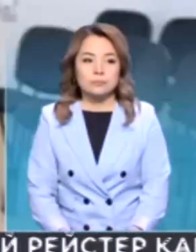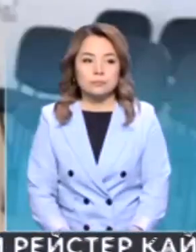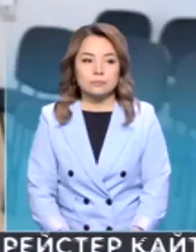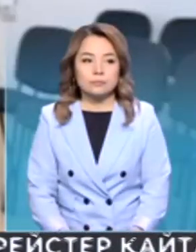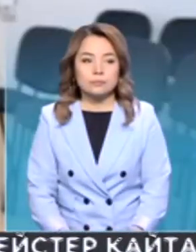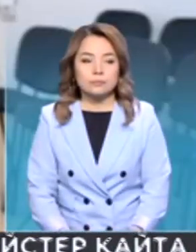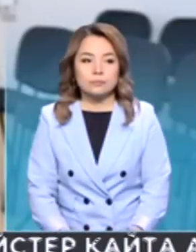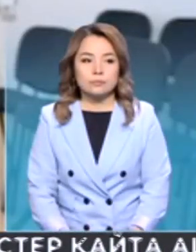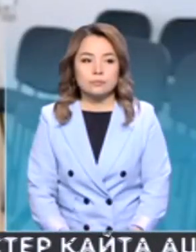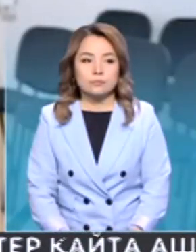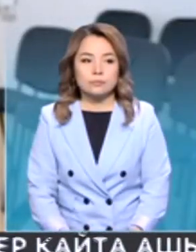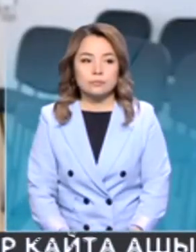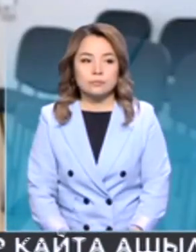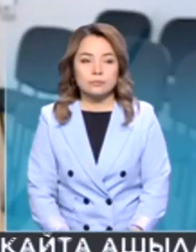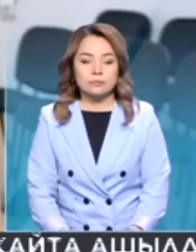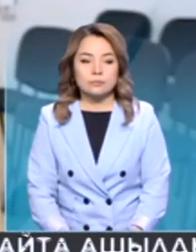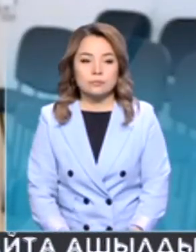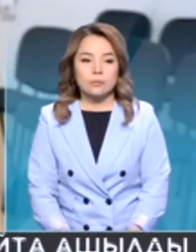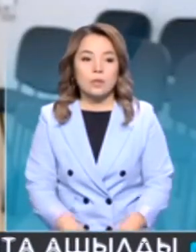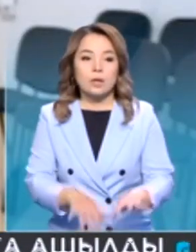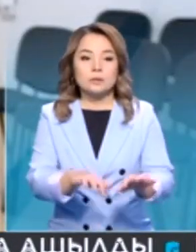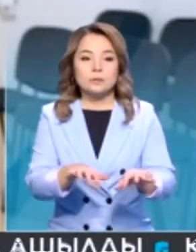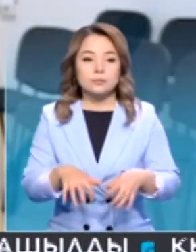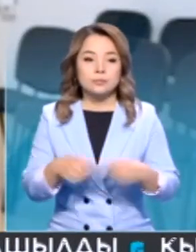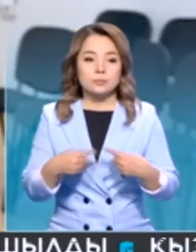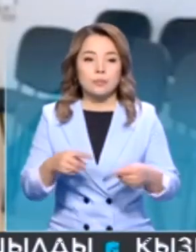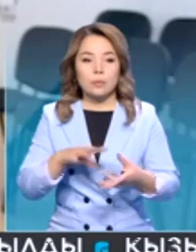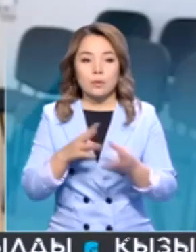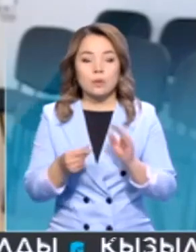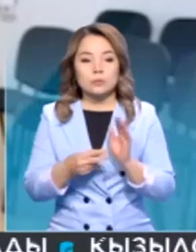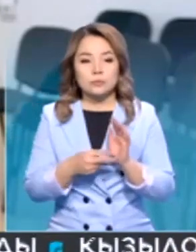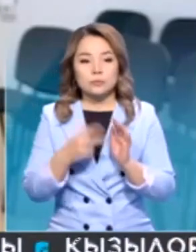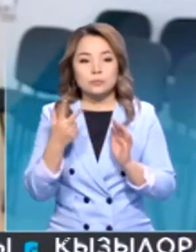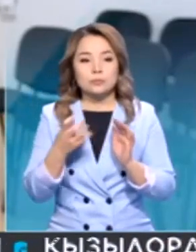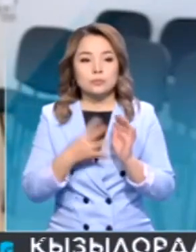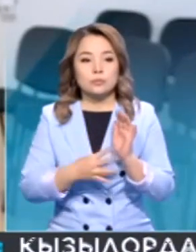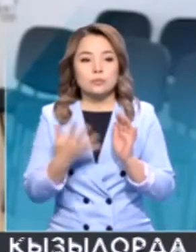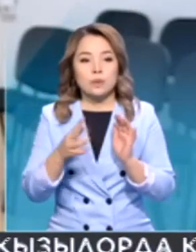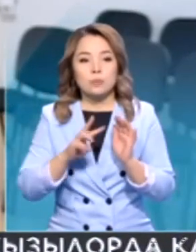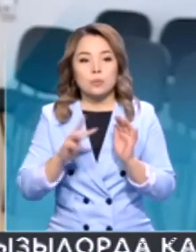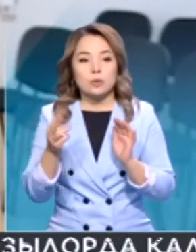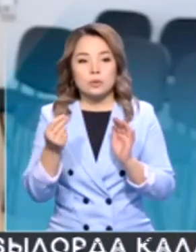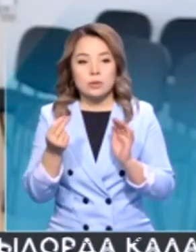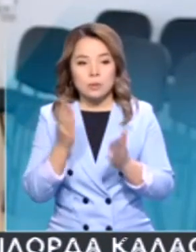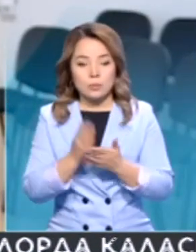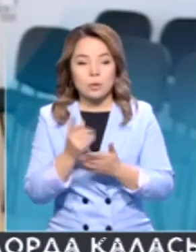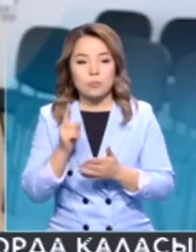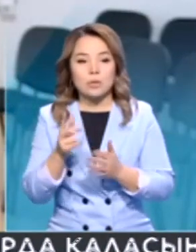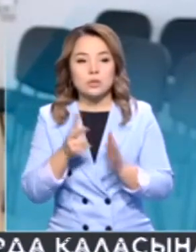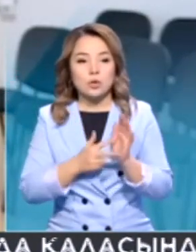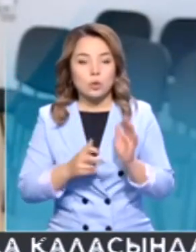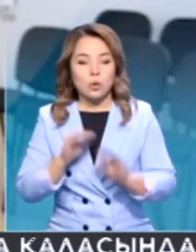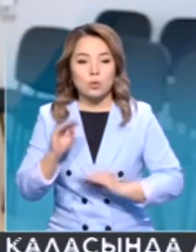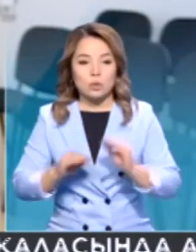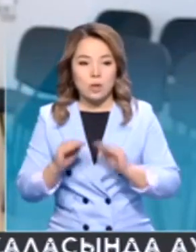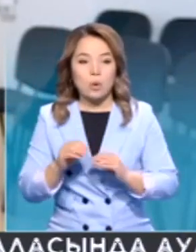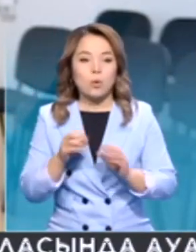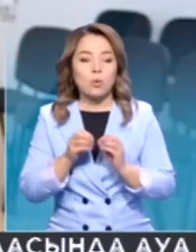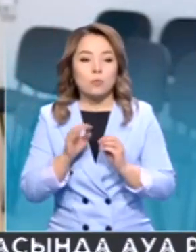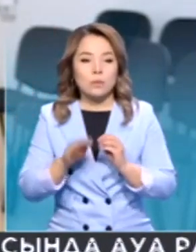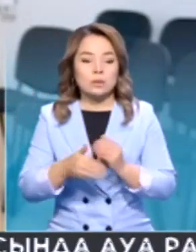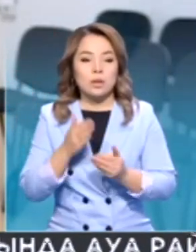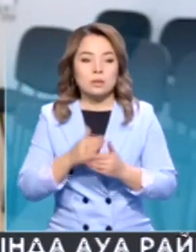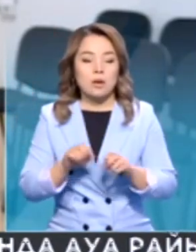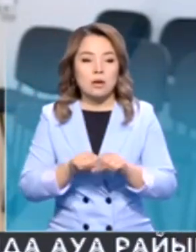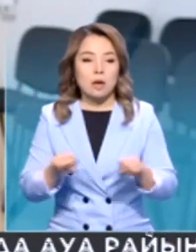Общая стоимость арестованного оборудования. Тәркіленген заттардың жалпы құны 395 миллион теңге. 1800 құрылғымен 10 мың кабель мемлекет